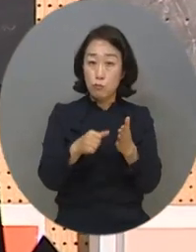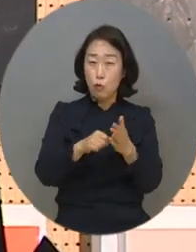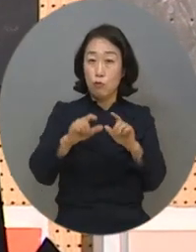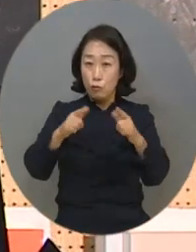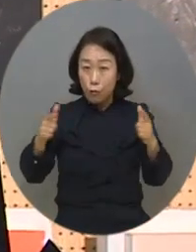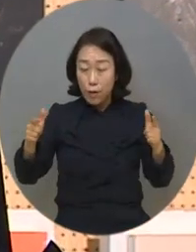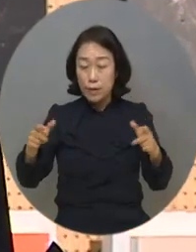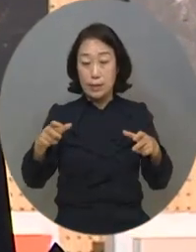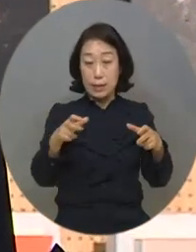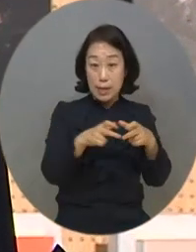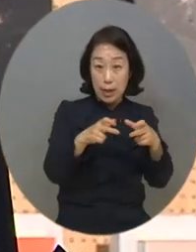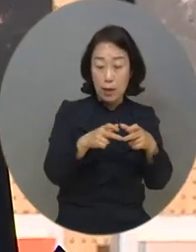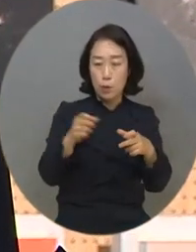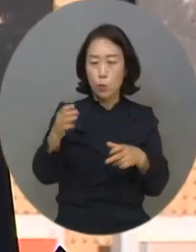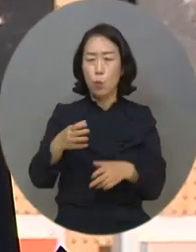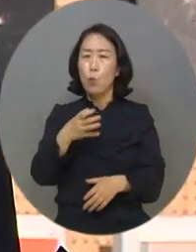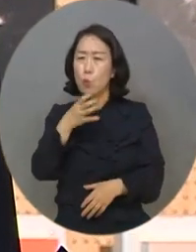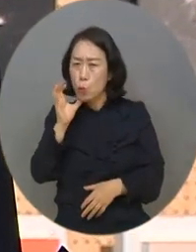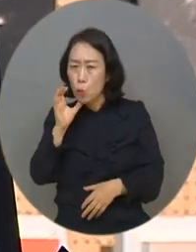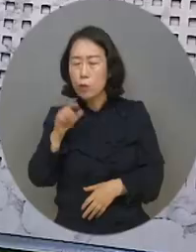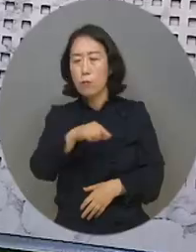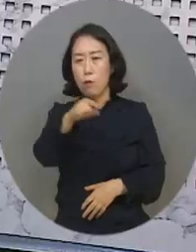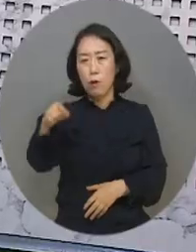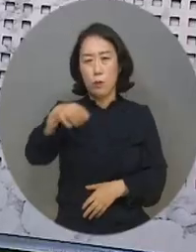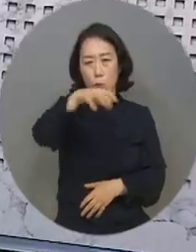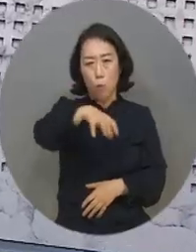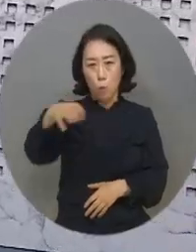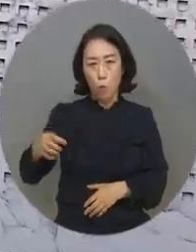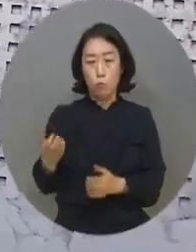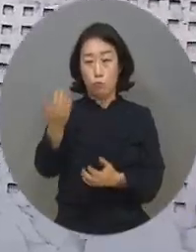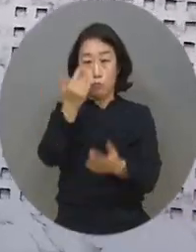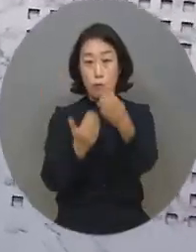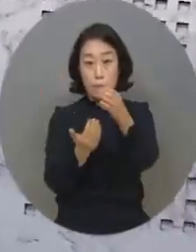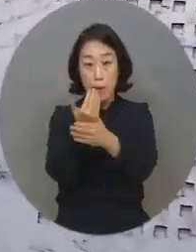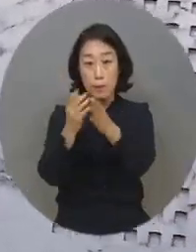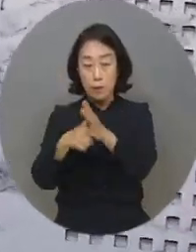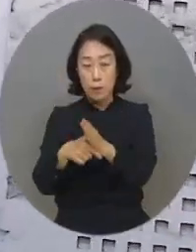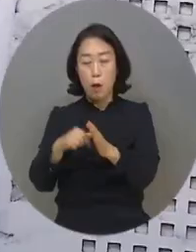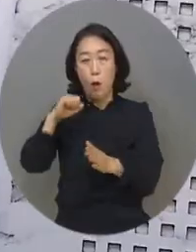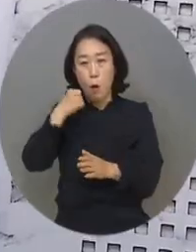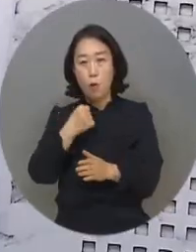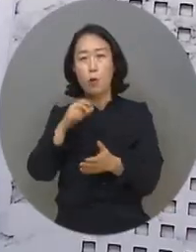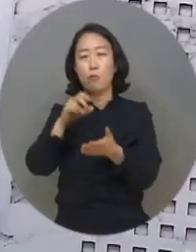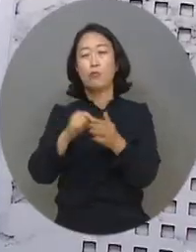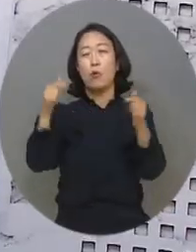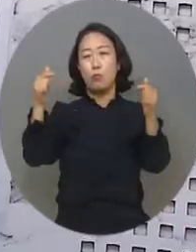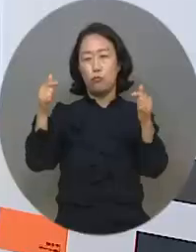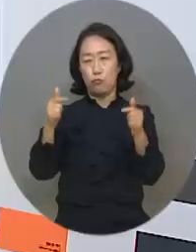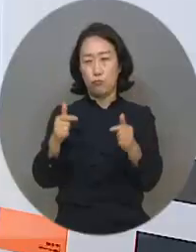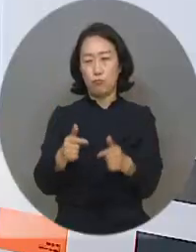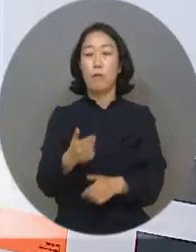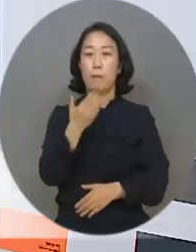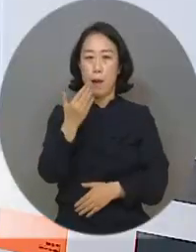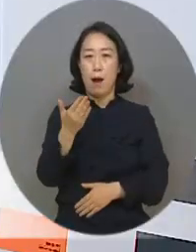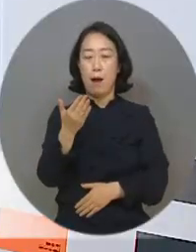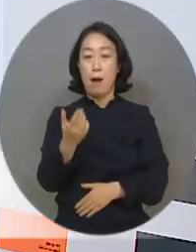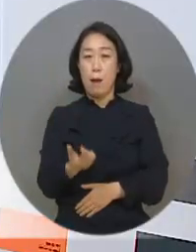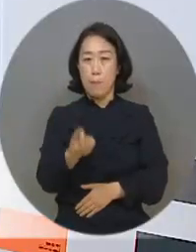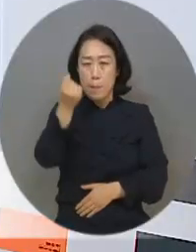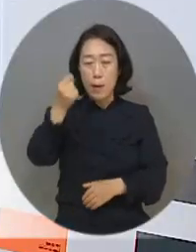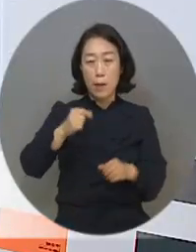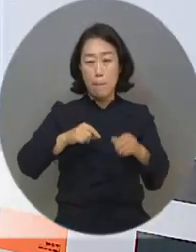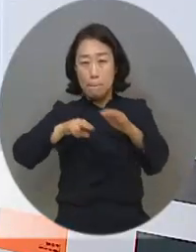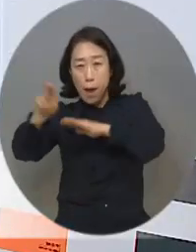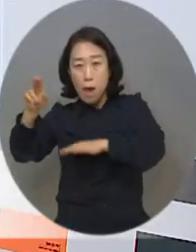통해 장애인을 비롯한 취약계층이 있는 공간에 화재로 인한 어려움을 줄일 수 있다는 기대입니다 빨리 활동을